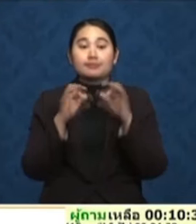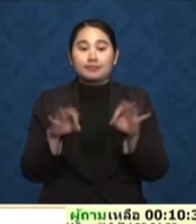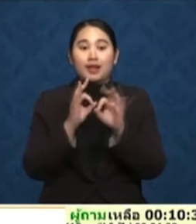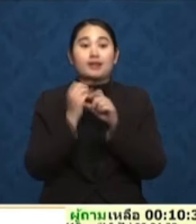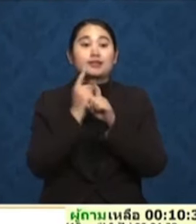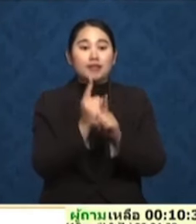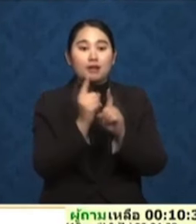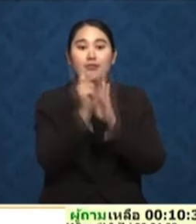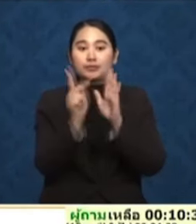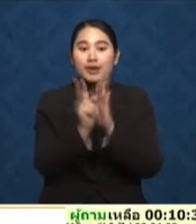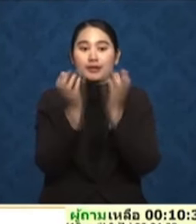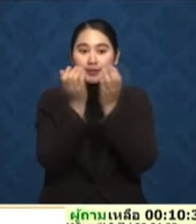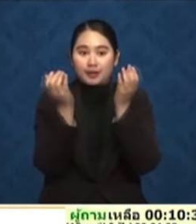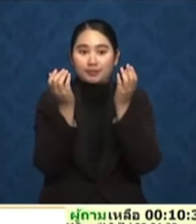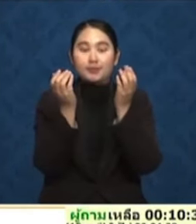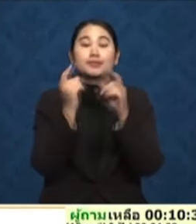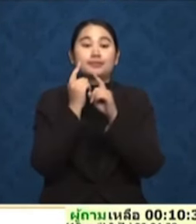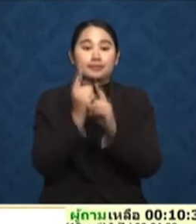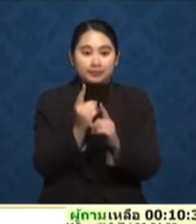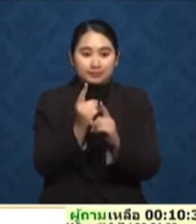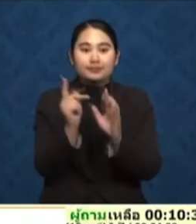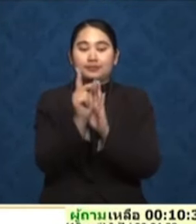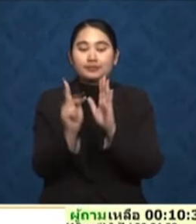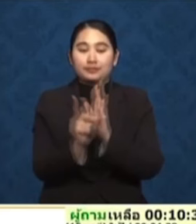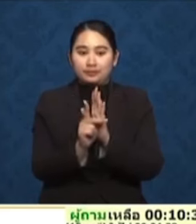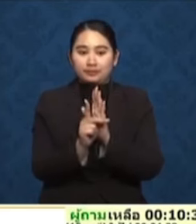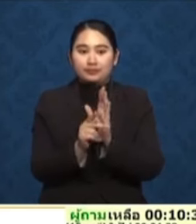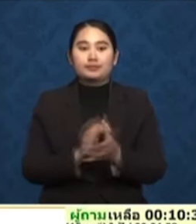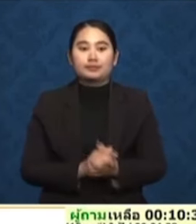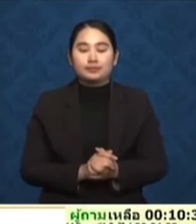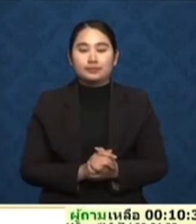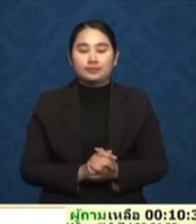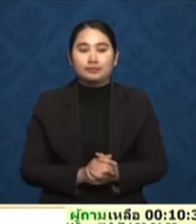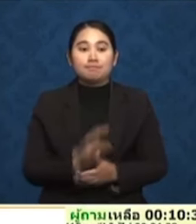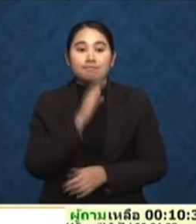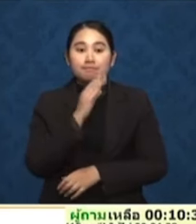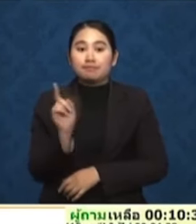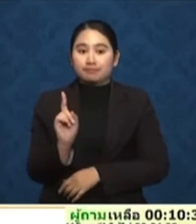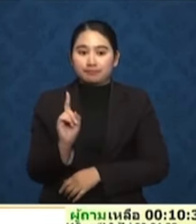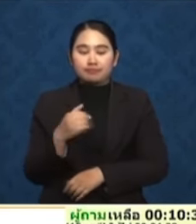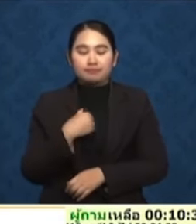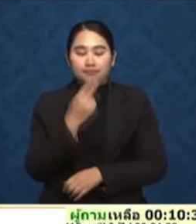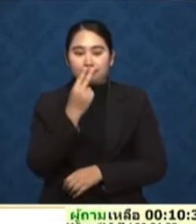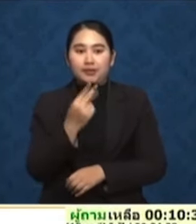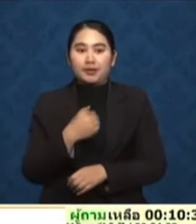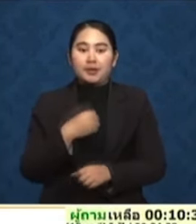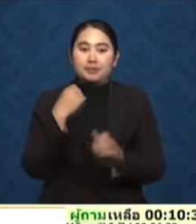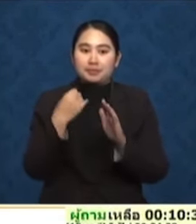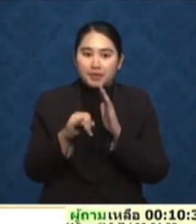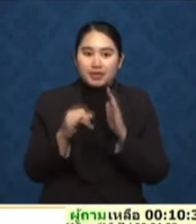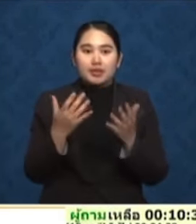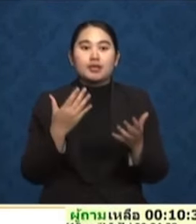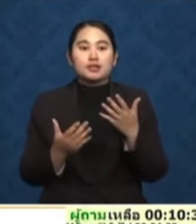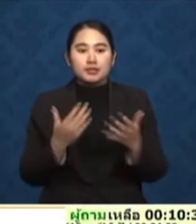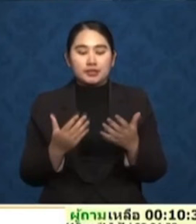กฎหมายรัฐธรรมนูญที่ให้อำนาจไว้ก็ต้องเป็นไปตามกฎหมายนะครับเพราะนั้นถ้ามีสิ่งใดที่จะล่วงเกินหรือละเมิดสิ่